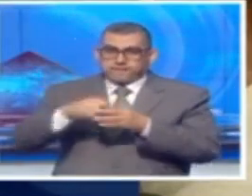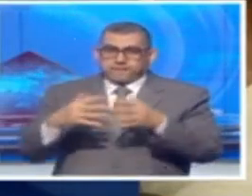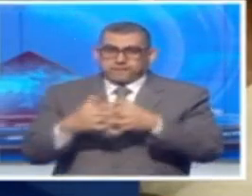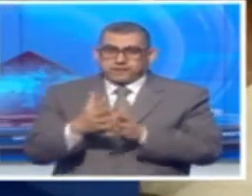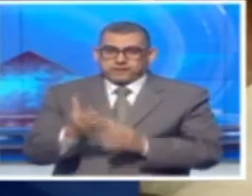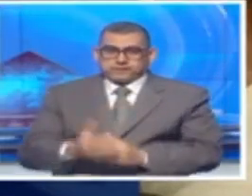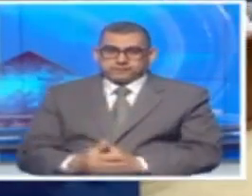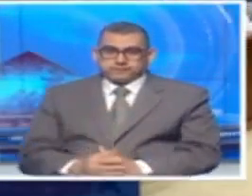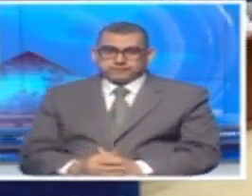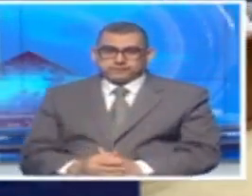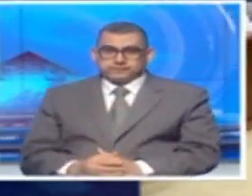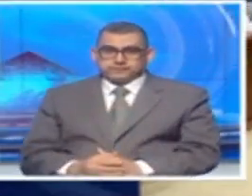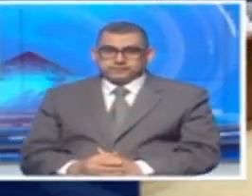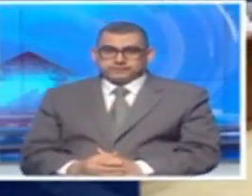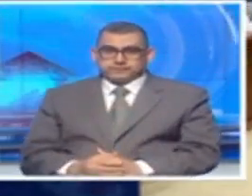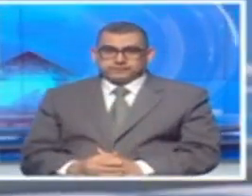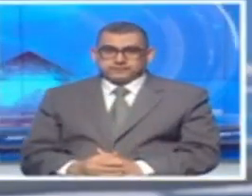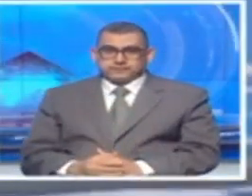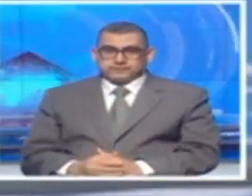اللازمة.